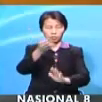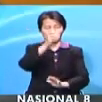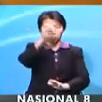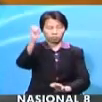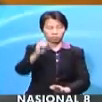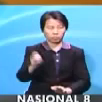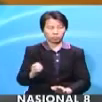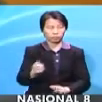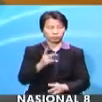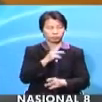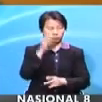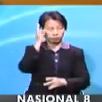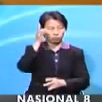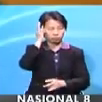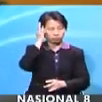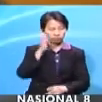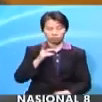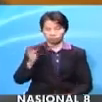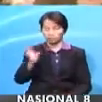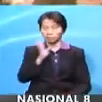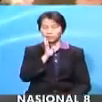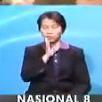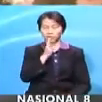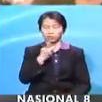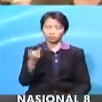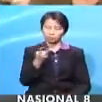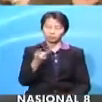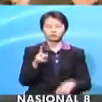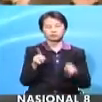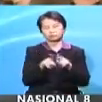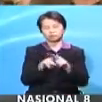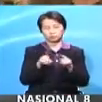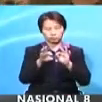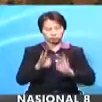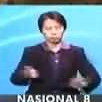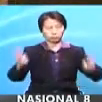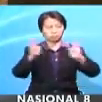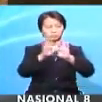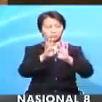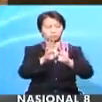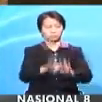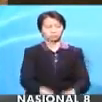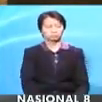faedah oleh Rizal Beliau berkata kedua-duanya adalah sama penting